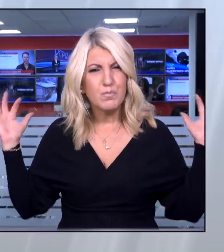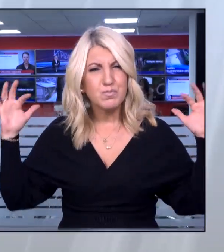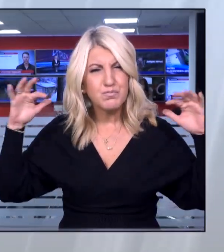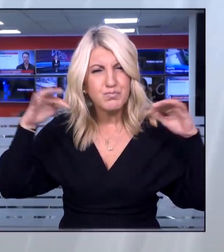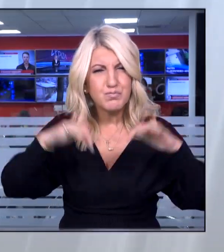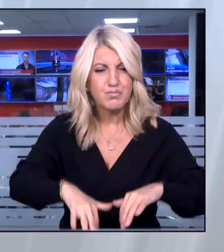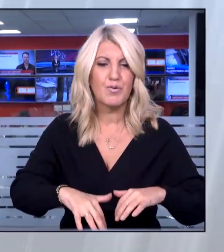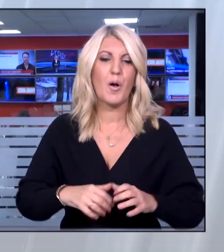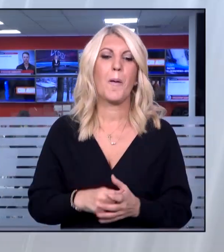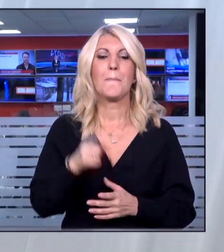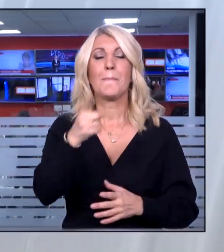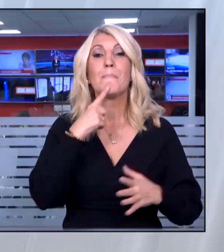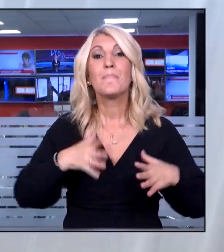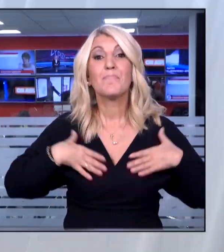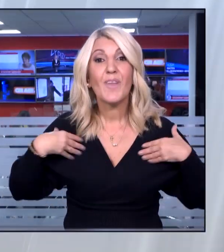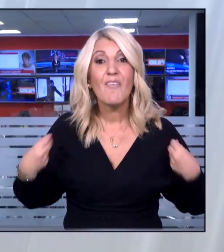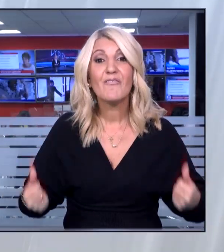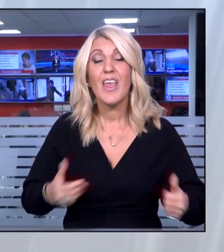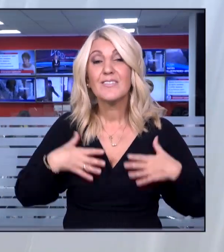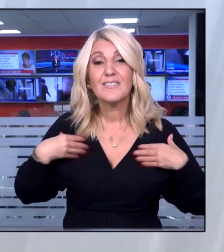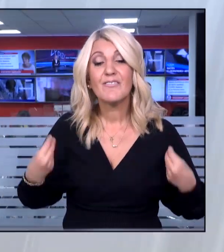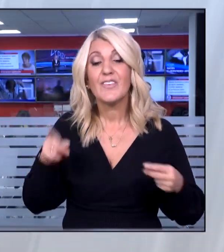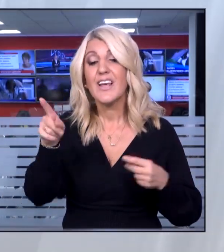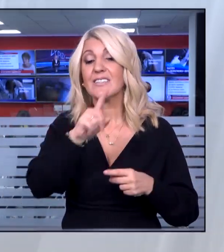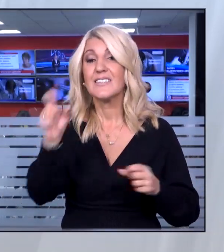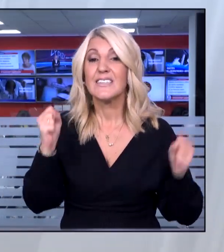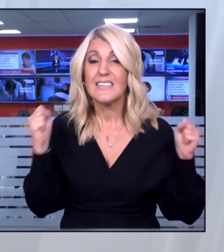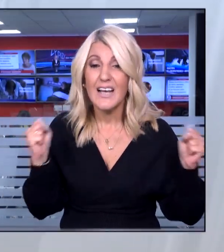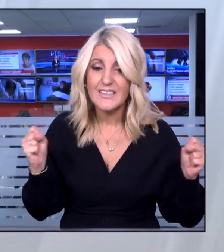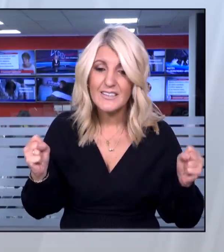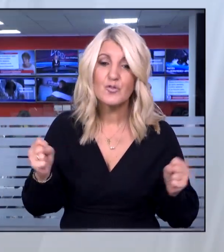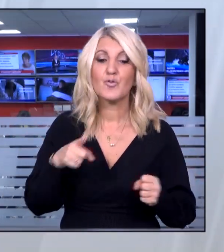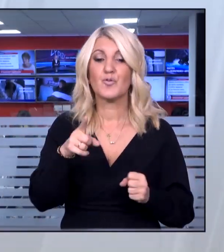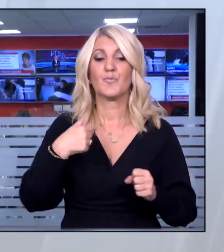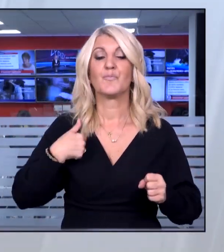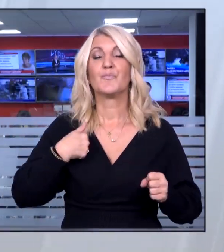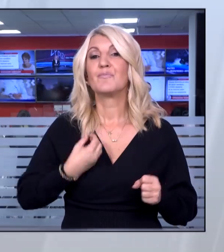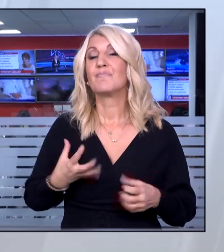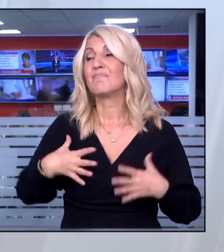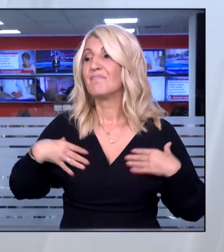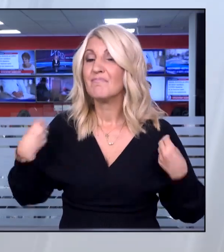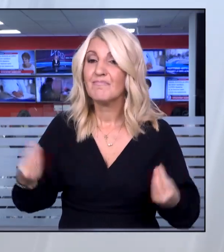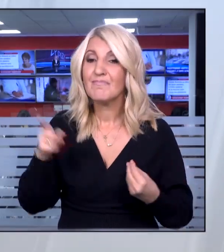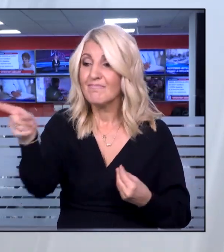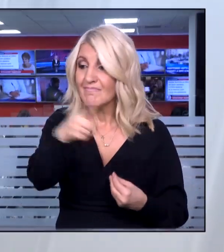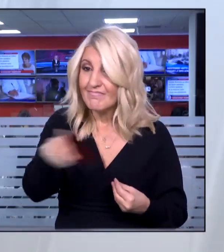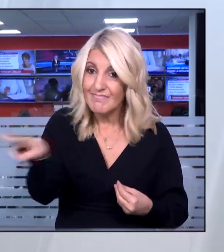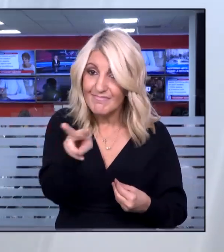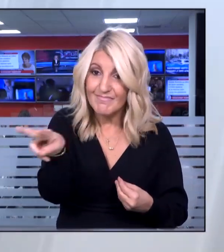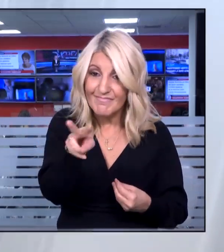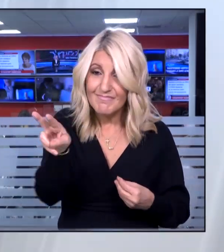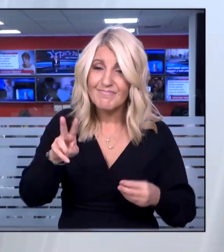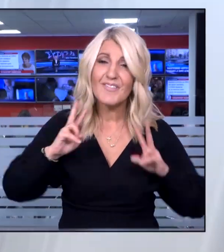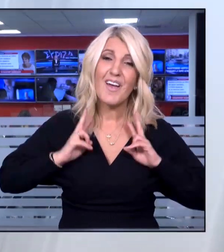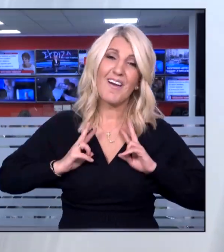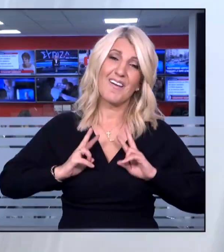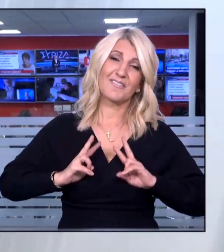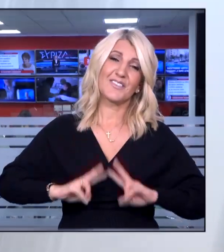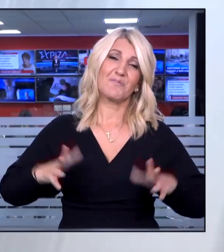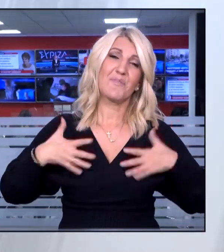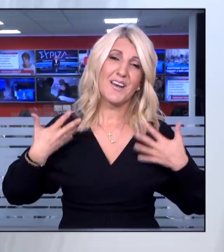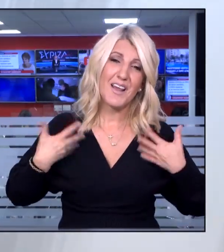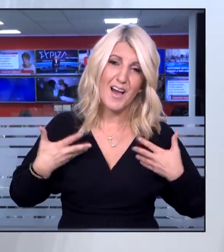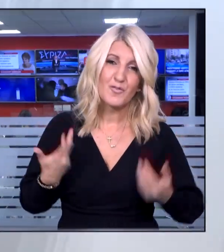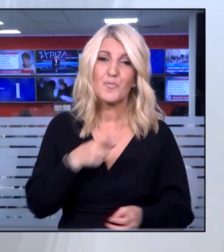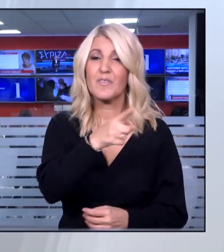τους. Ευχές, τις καλύτερες ευχές στα παιδιά να ζήσουν. Να ευχηθούμε στο Χάρη και τη Γεωργία να ζήσουν ευτυχισμένοι, αυτό είναι το σημαντικότερο απ' όλα. Εύχομαι να ζήσουν